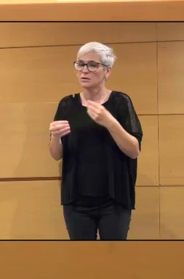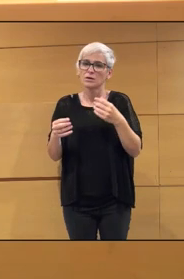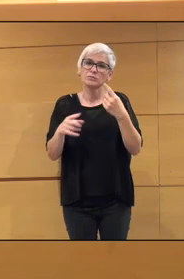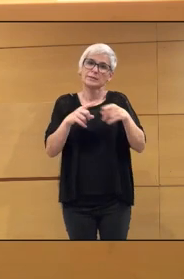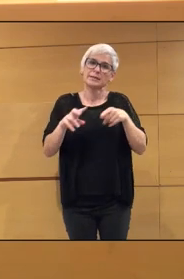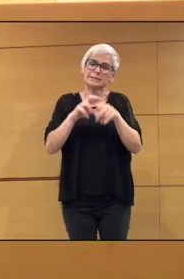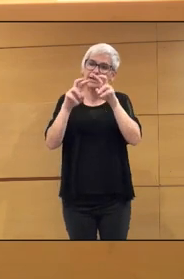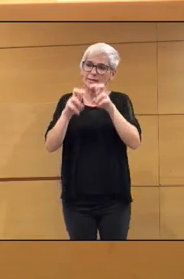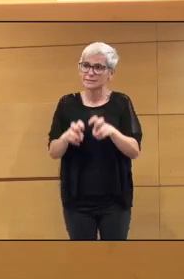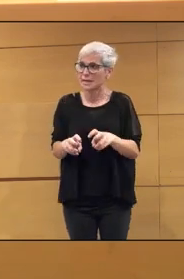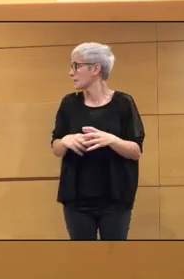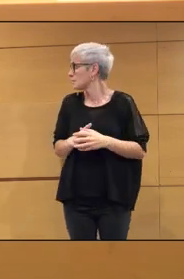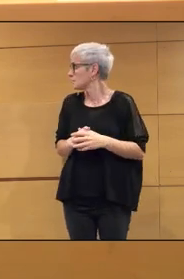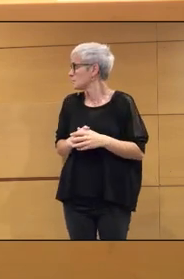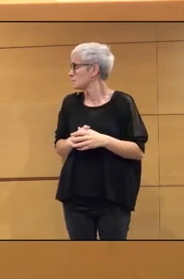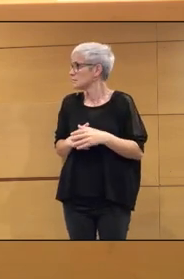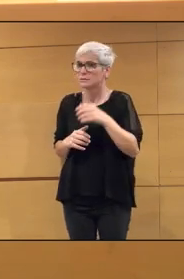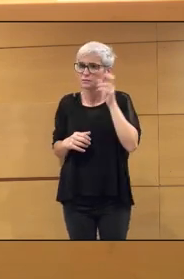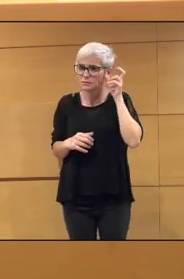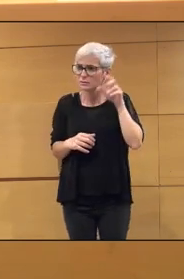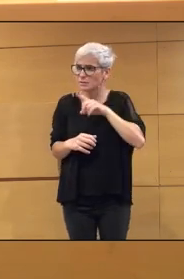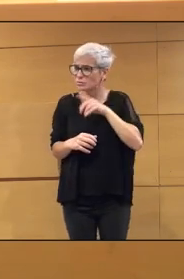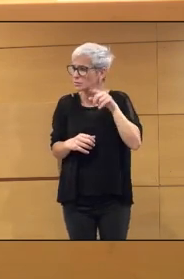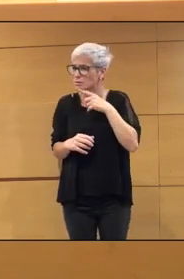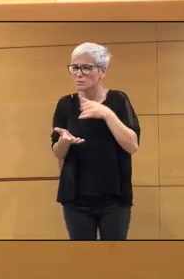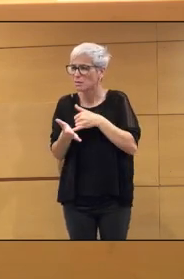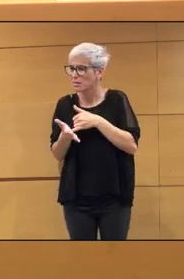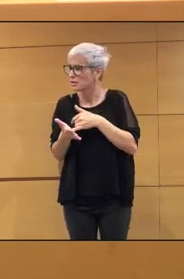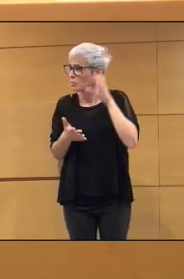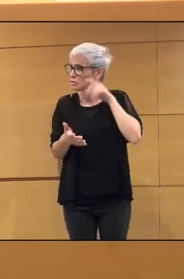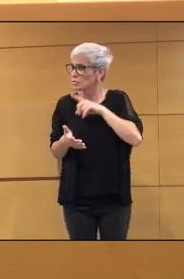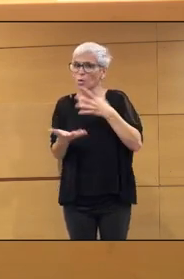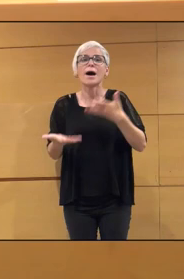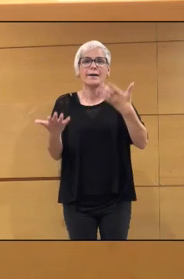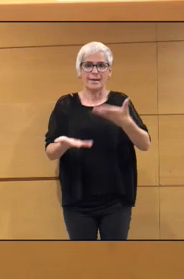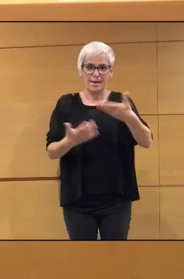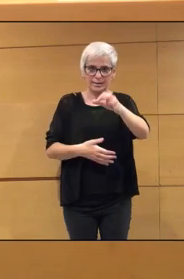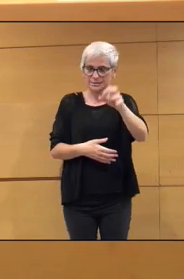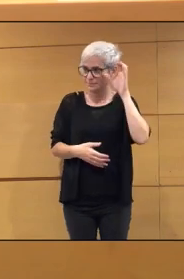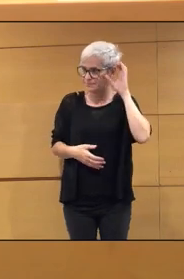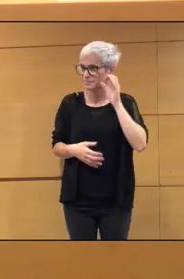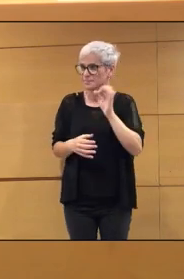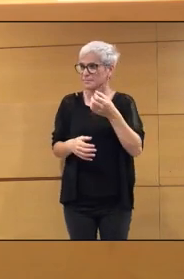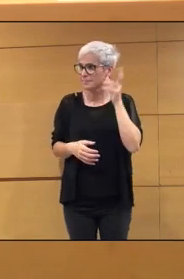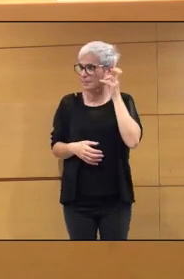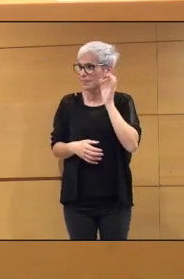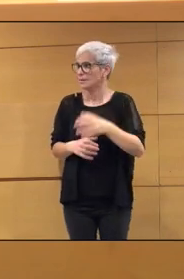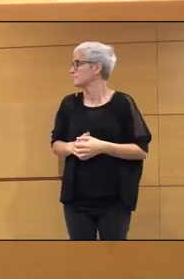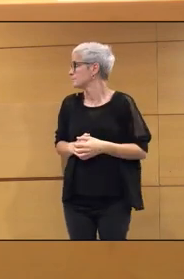i... Me sentiu ara? Sí, ara sí. Ara, és que ja em feia la sensació